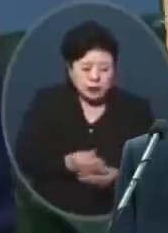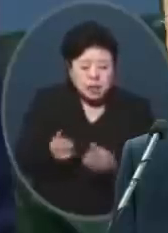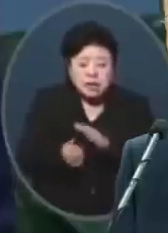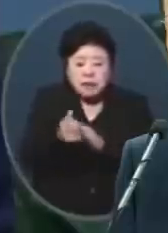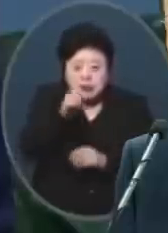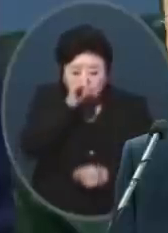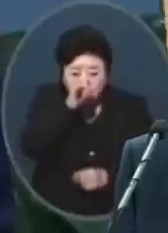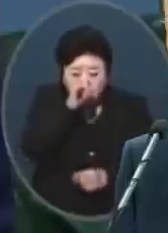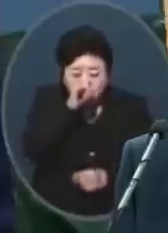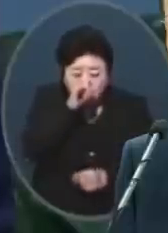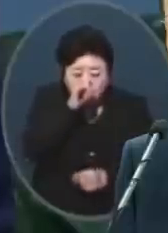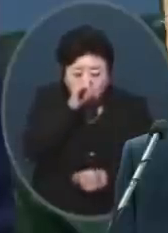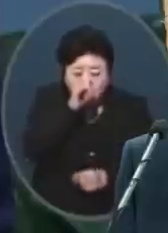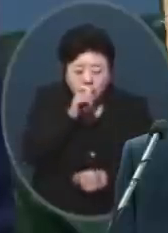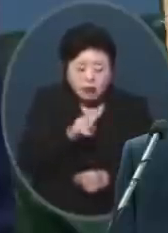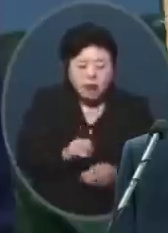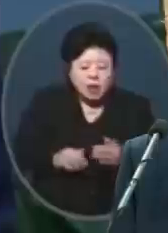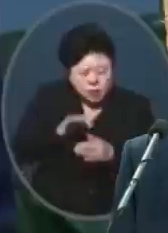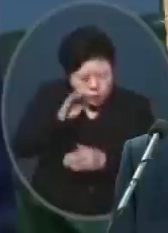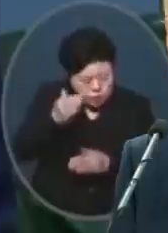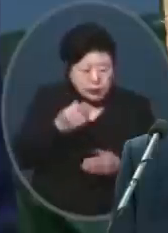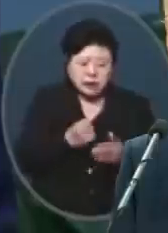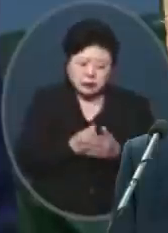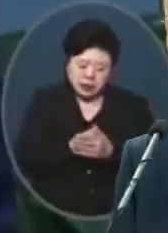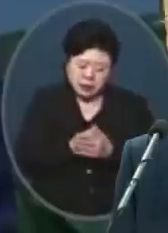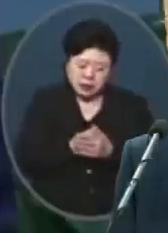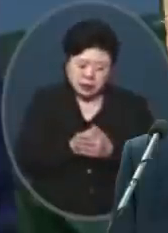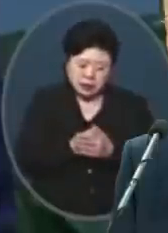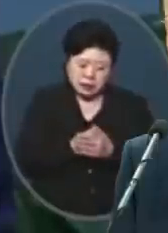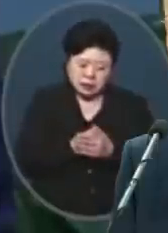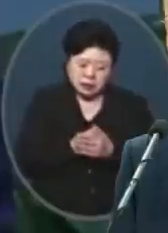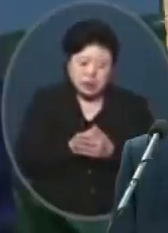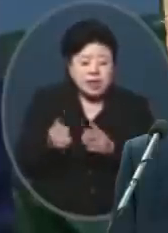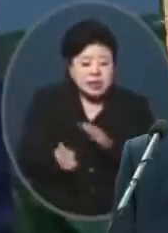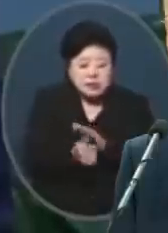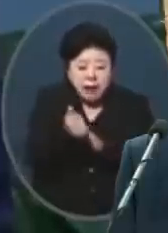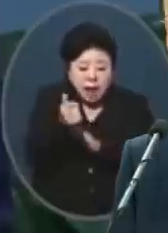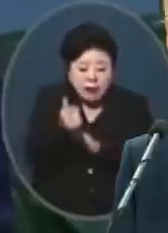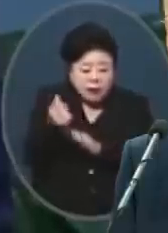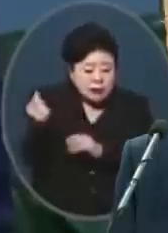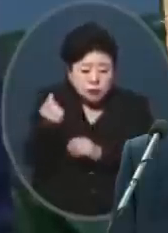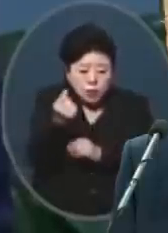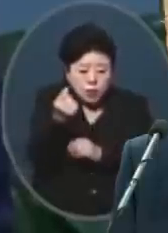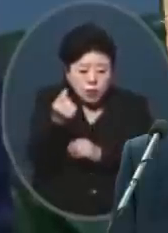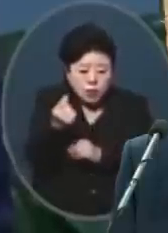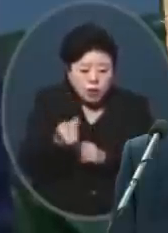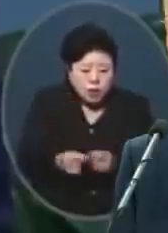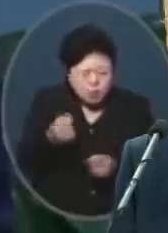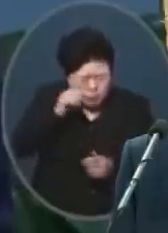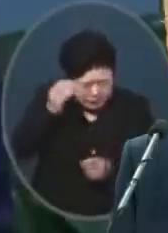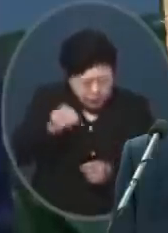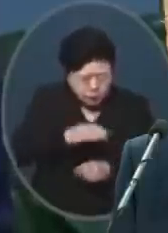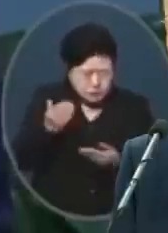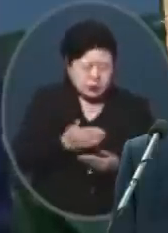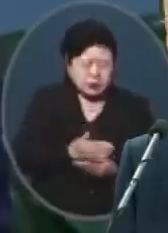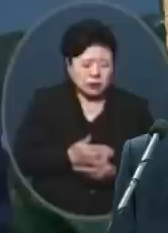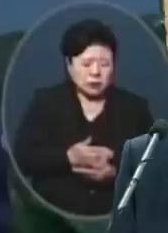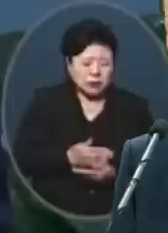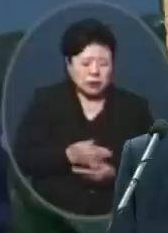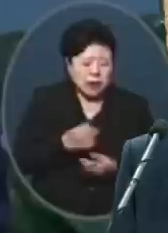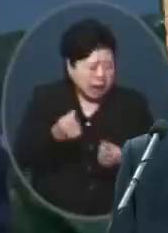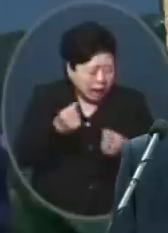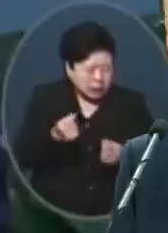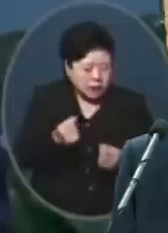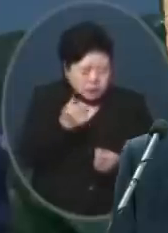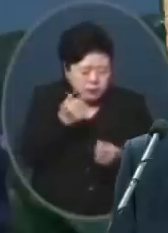희망이 넘쳐나기 때문에 그 희망의 결과로 영원히 잘 되고 범사에 잘